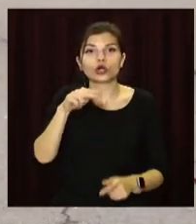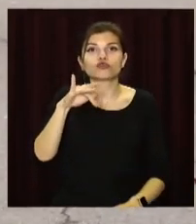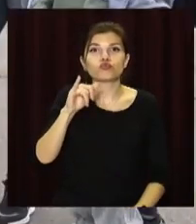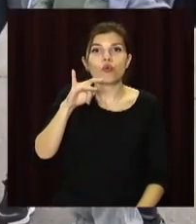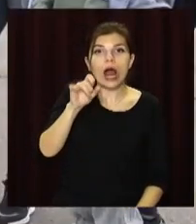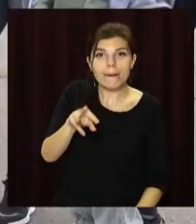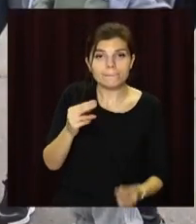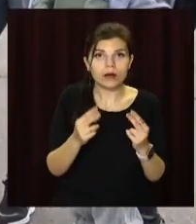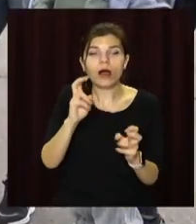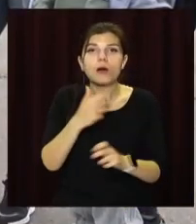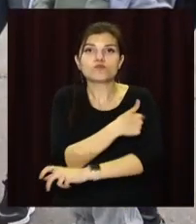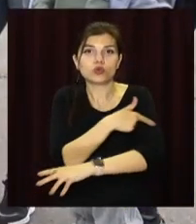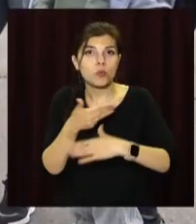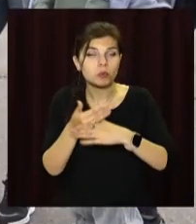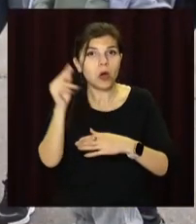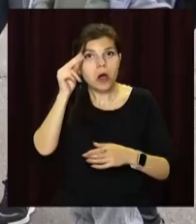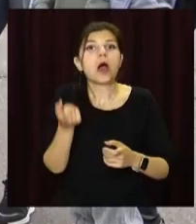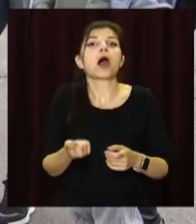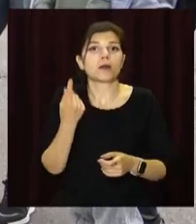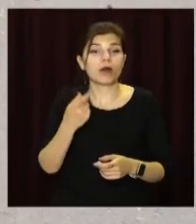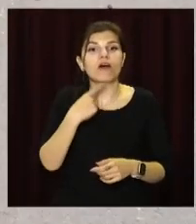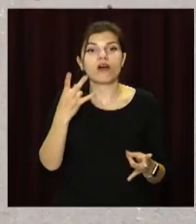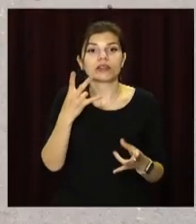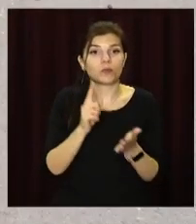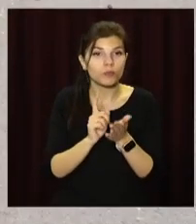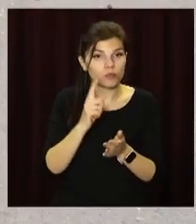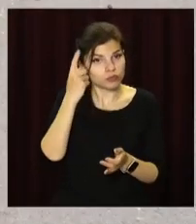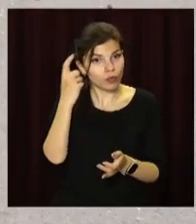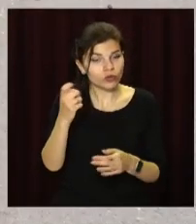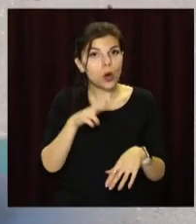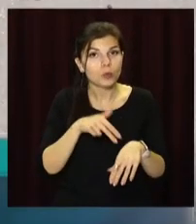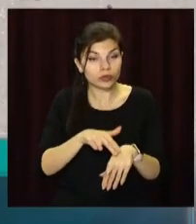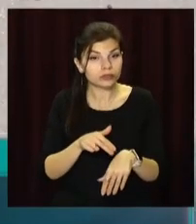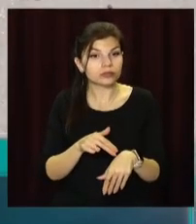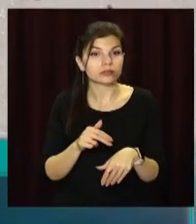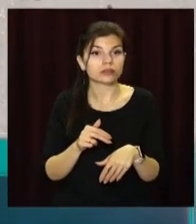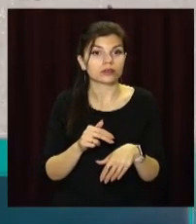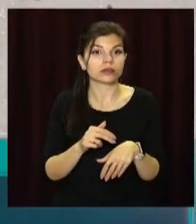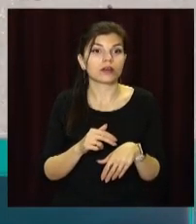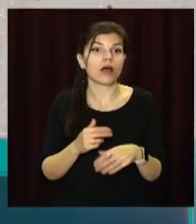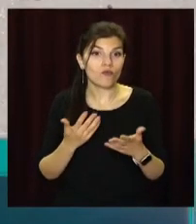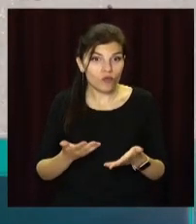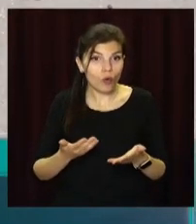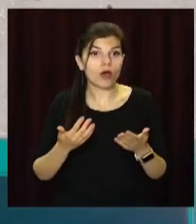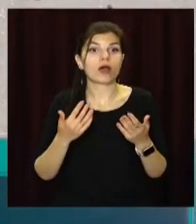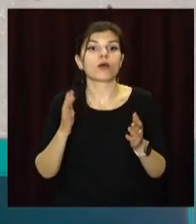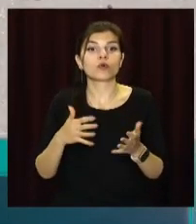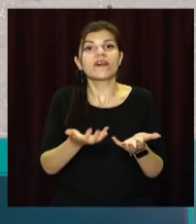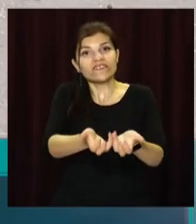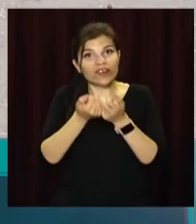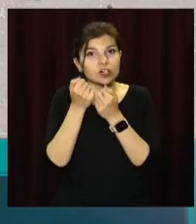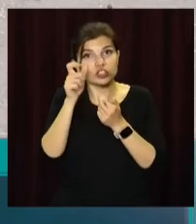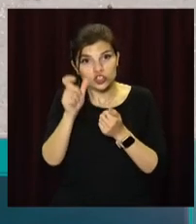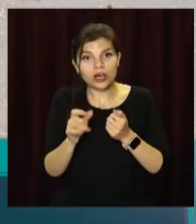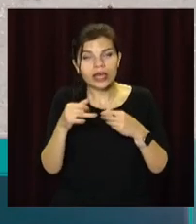– надавати медичну допомогу. Треба спочатку повідомити про це поліцію. Ось як таке, витягнути людину